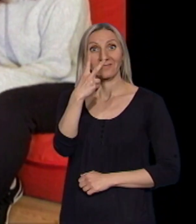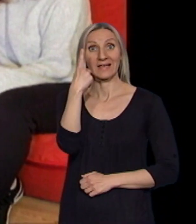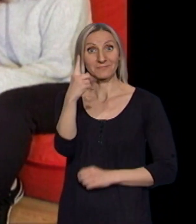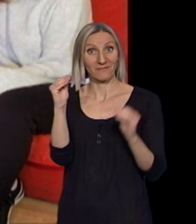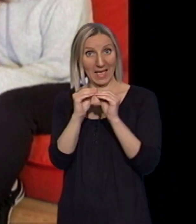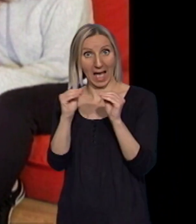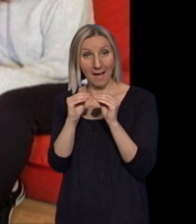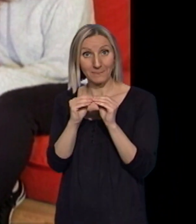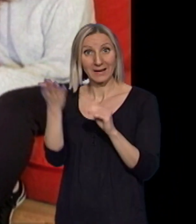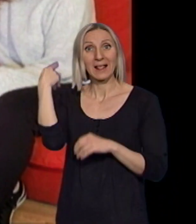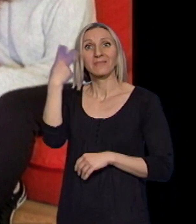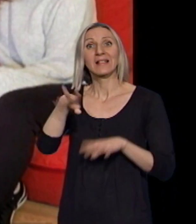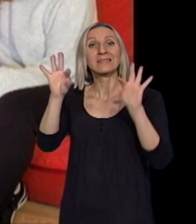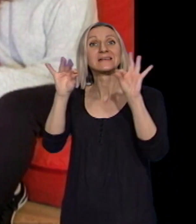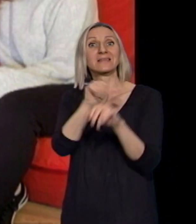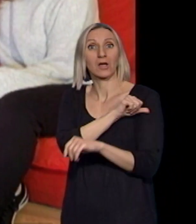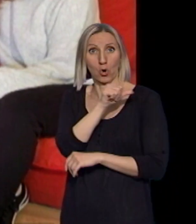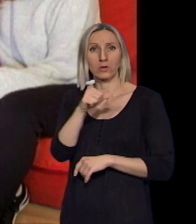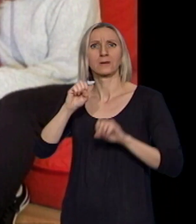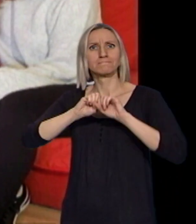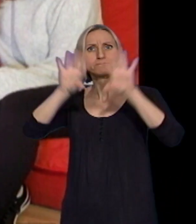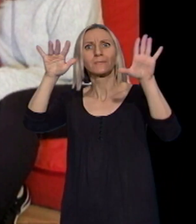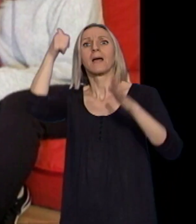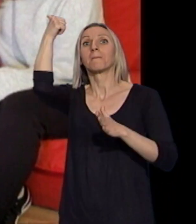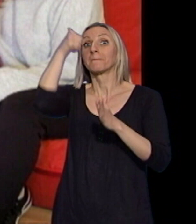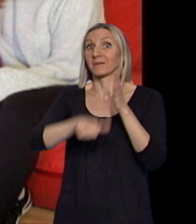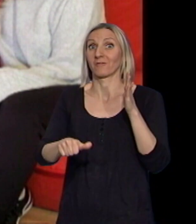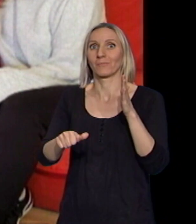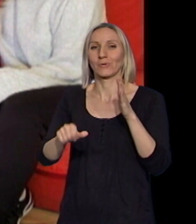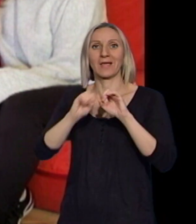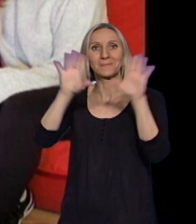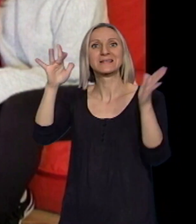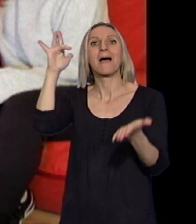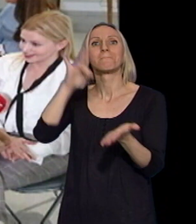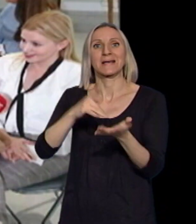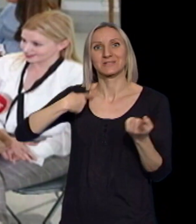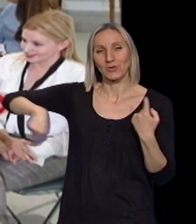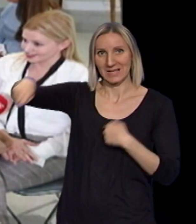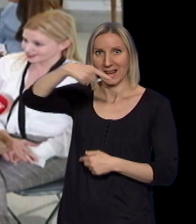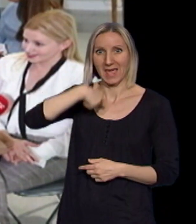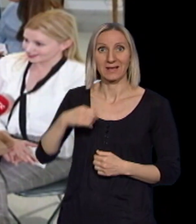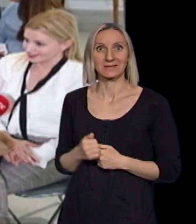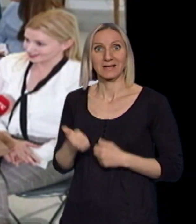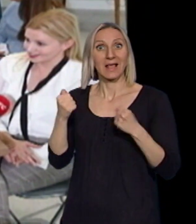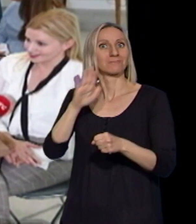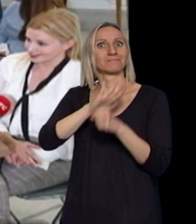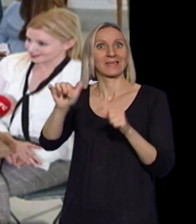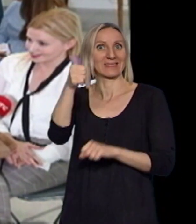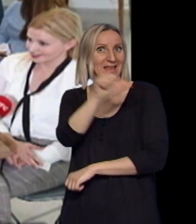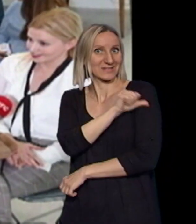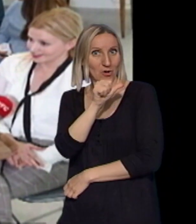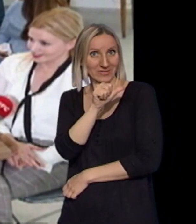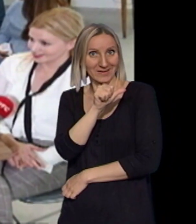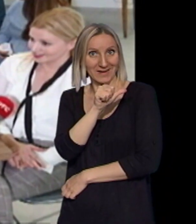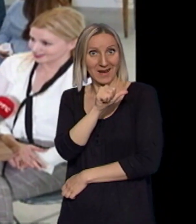Aprila 2011. godine emitovana je prva epizoda emisije Mesto za nas. Napunili smo 10 godina. Temama